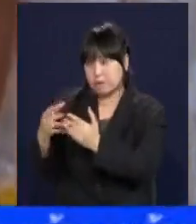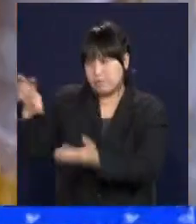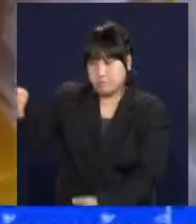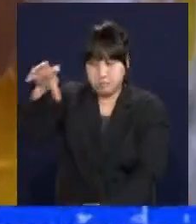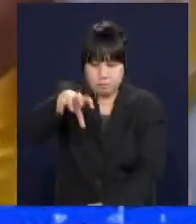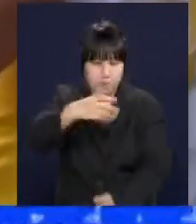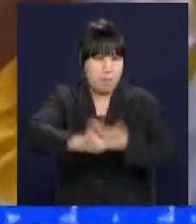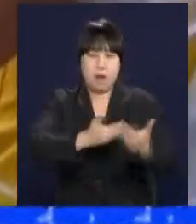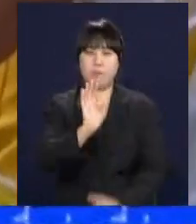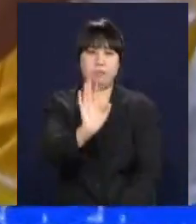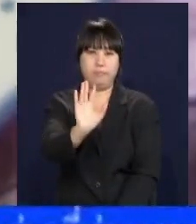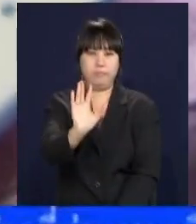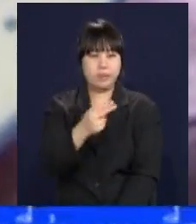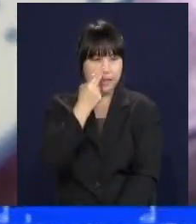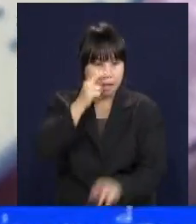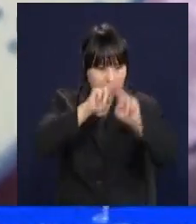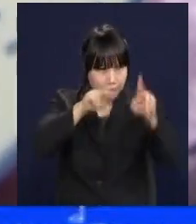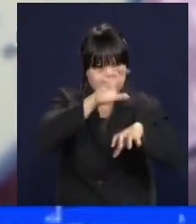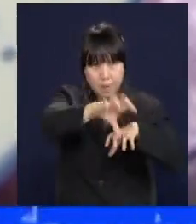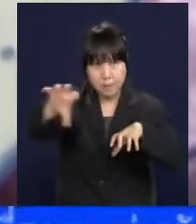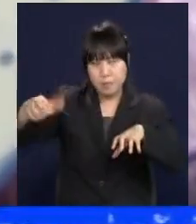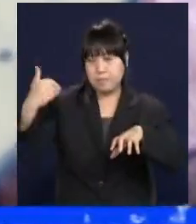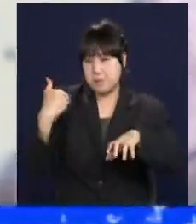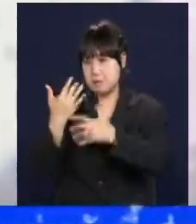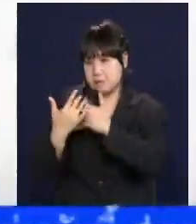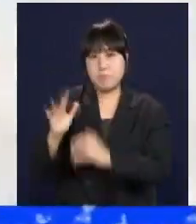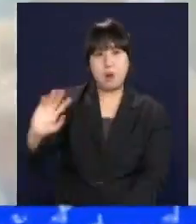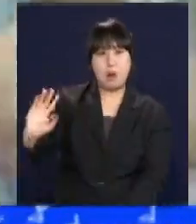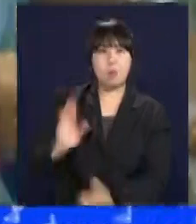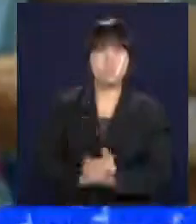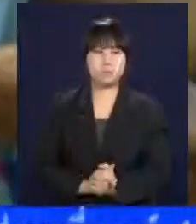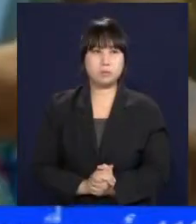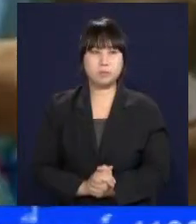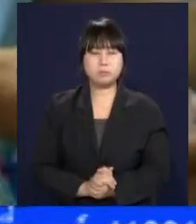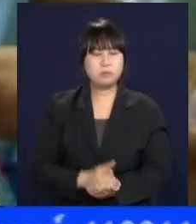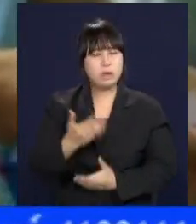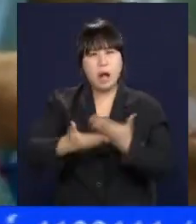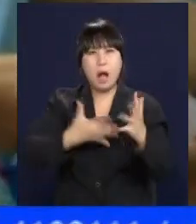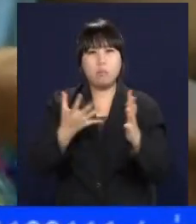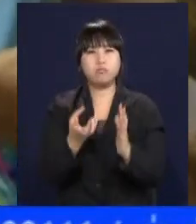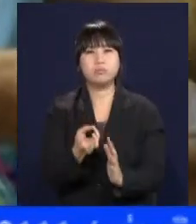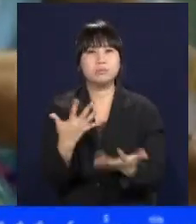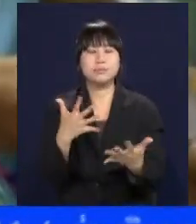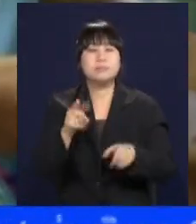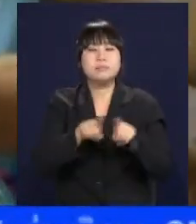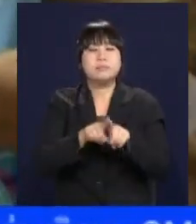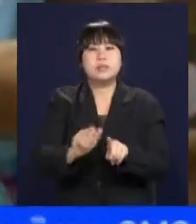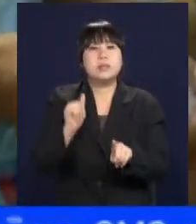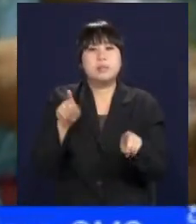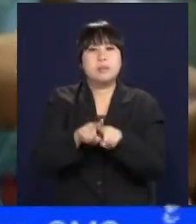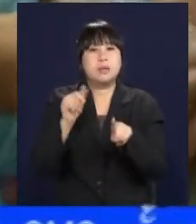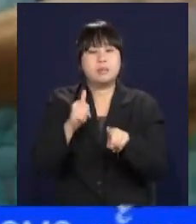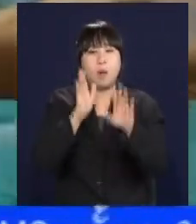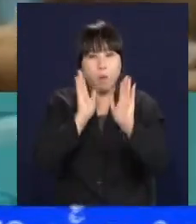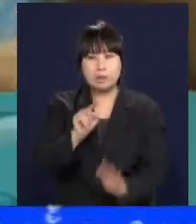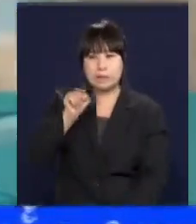มันไก่ซึ่งมีให้เห็นอยู่หลายร้านก็ก็ไม่ค่อยตกค่ะก็เหมือนเดิมก็จะคนจะไม่ทันเลือด